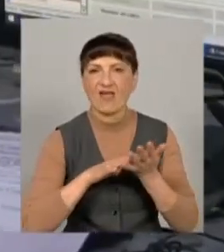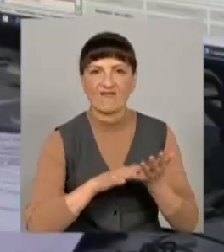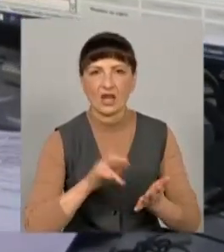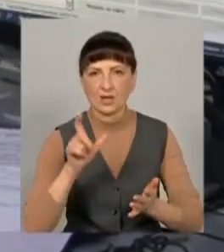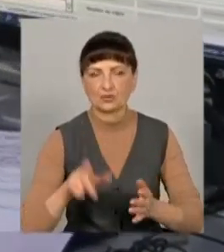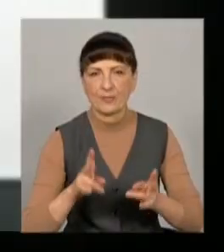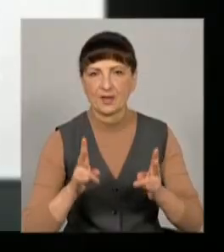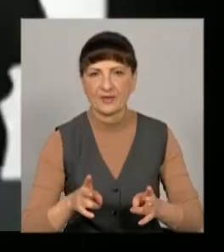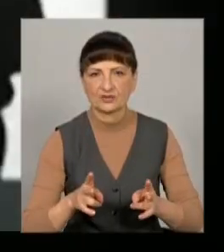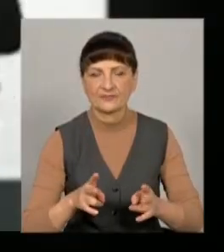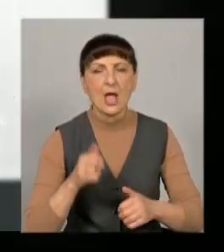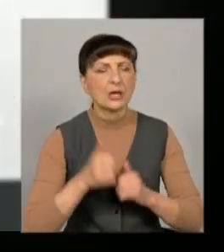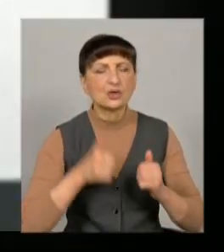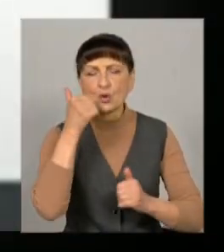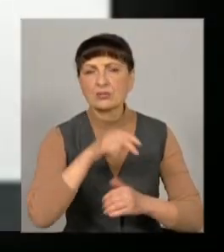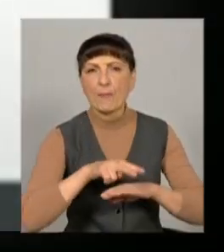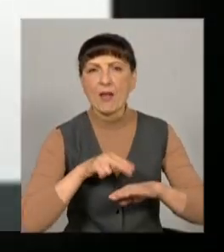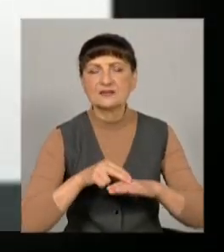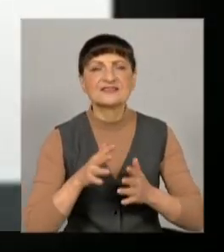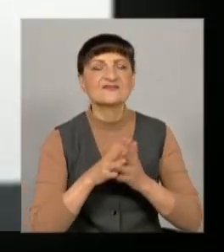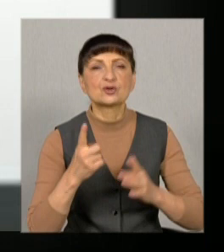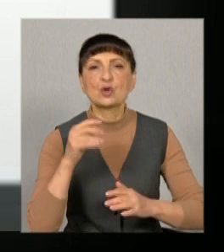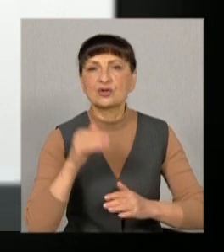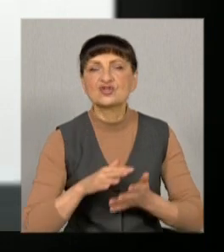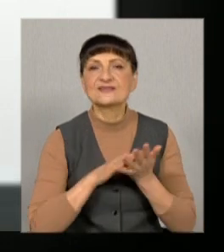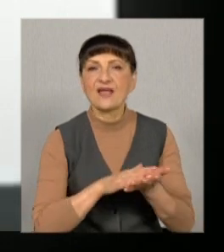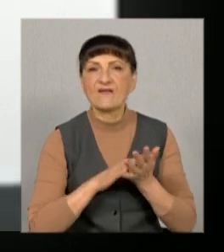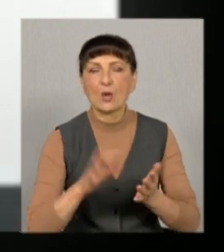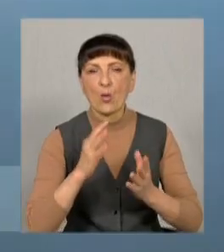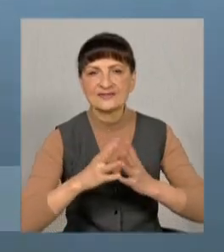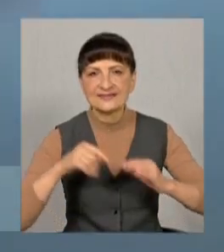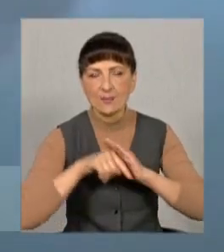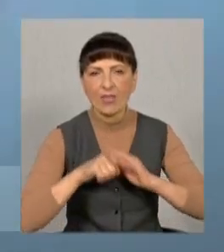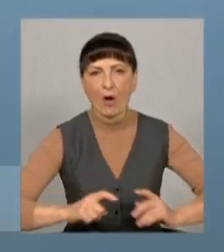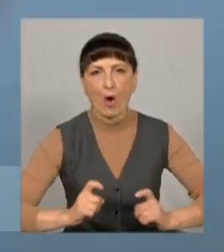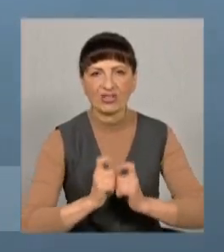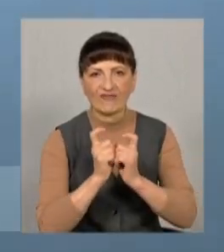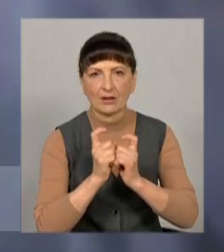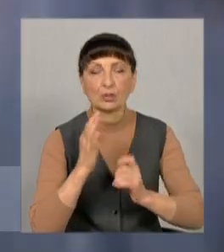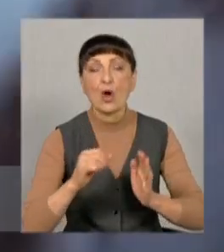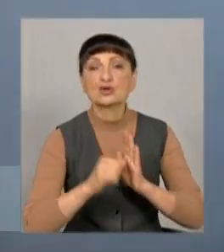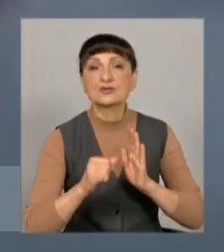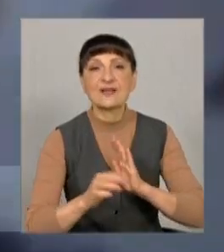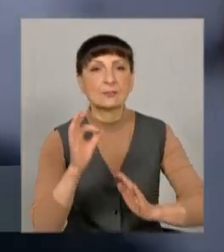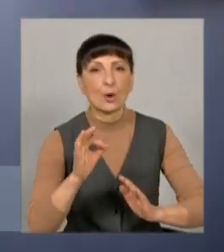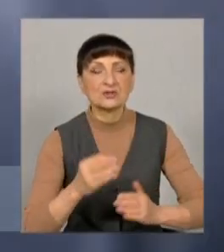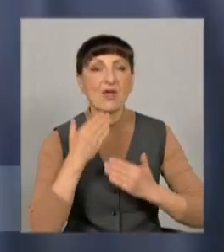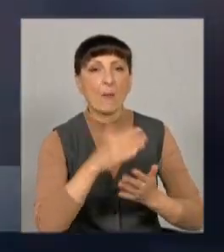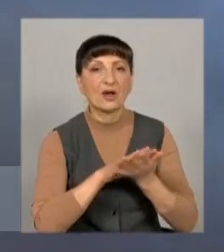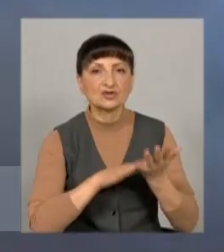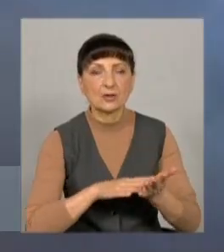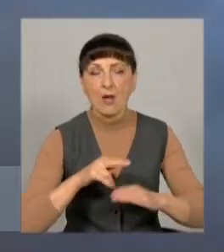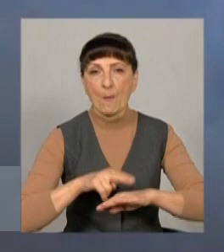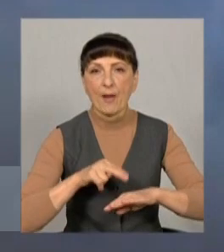потерпевших. Ежегодно в полицию поступает свыше 100 тысяч заявлений о семейных конфликтах. Однако 60% обращений стражи